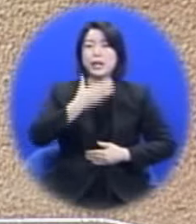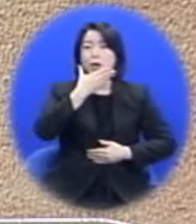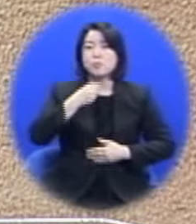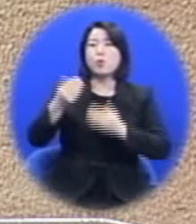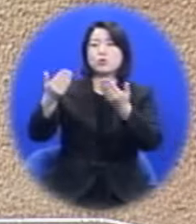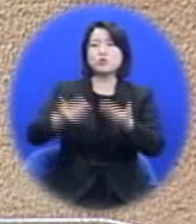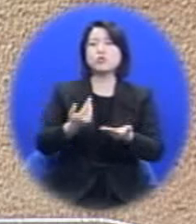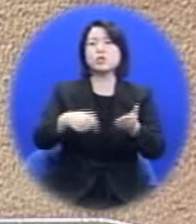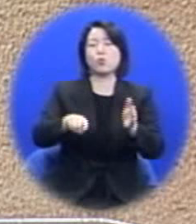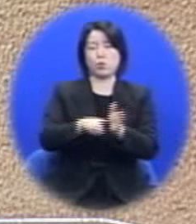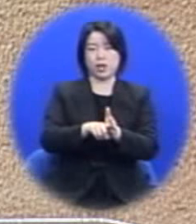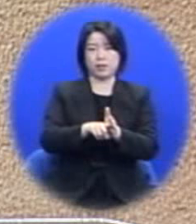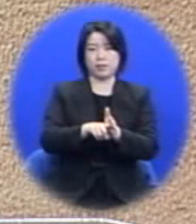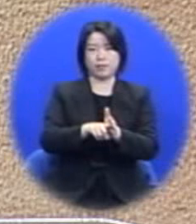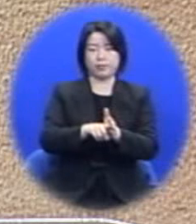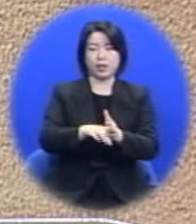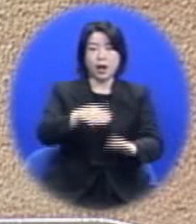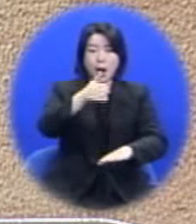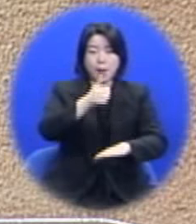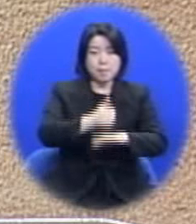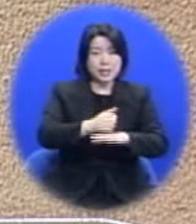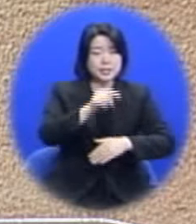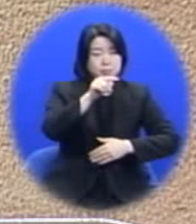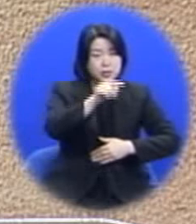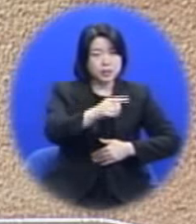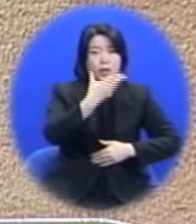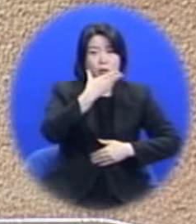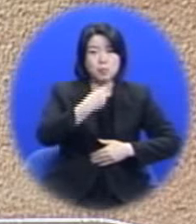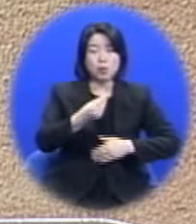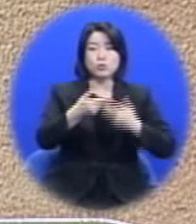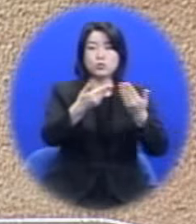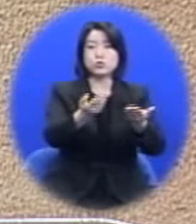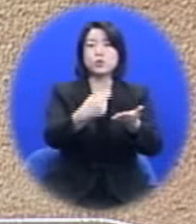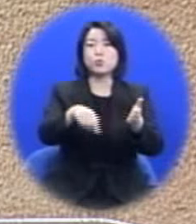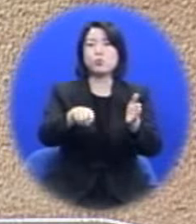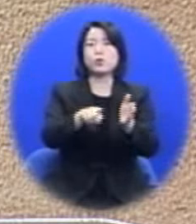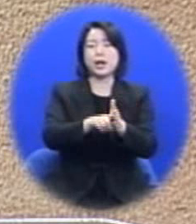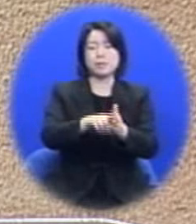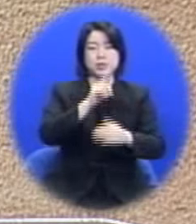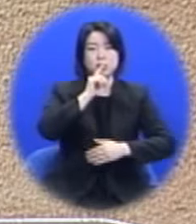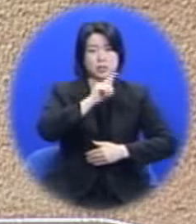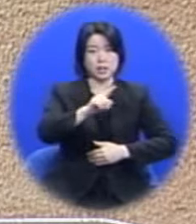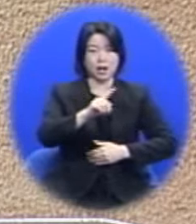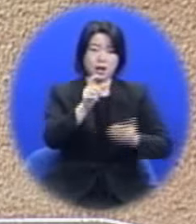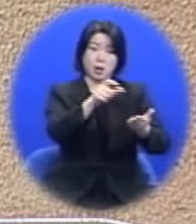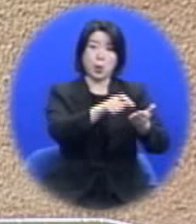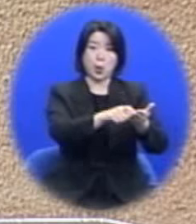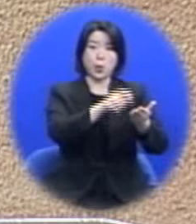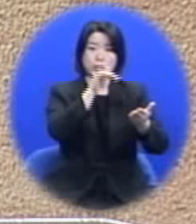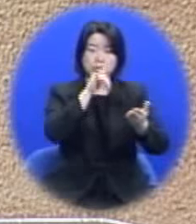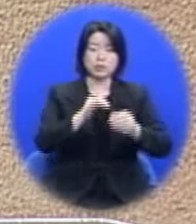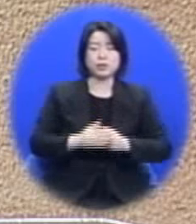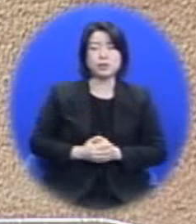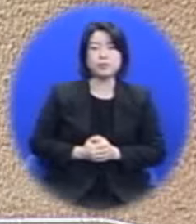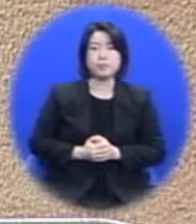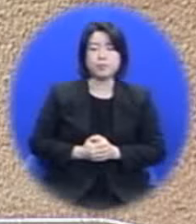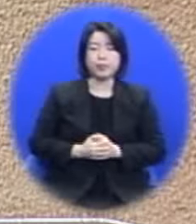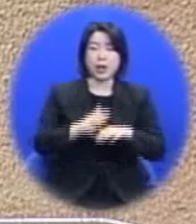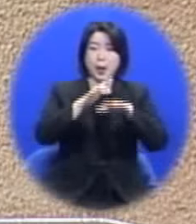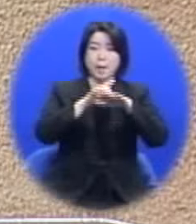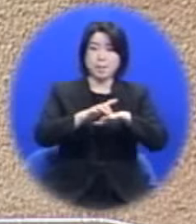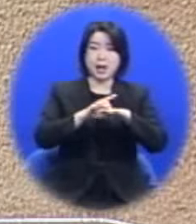하심이라고. 마침내 내게 복을 주려 하심이었느니라. 그렇게 말씀하고 있어요.데